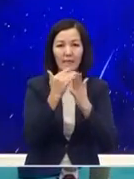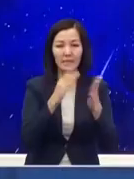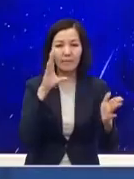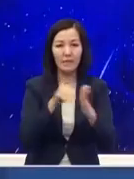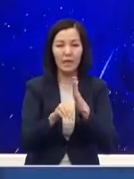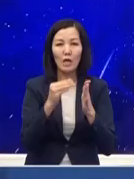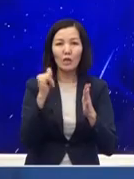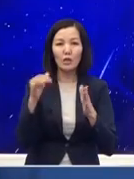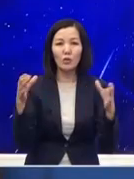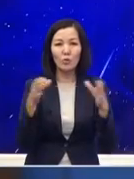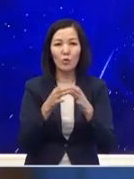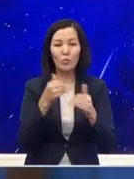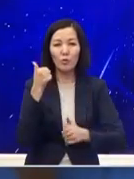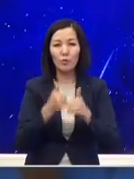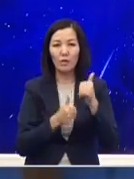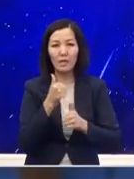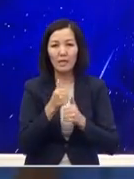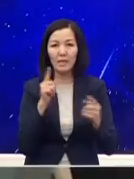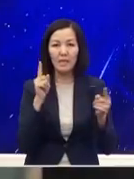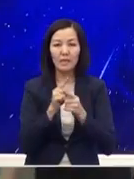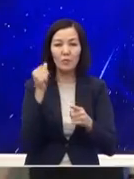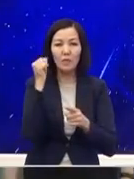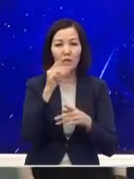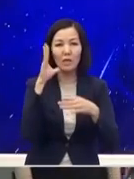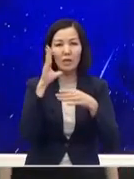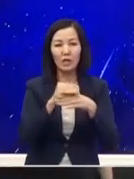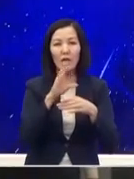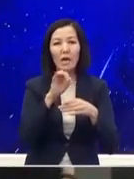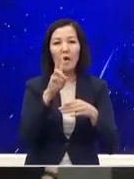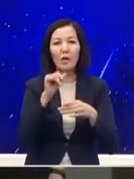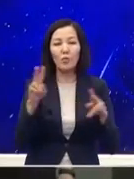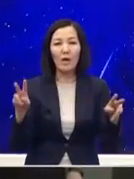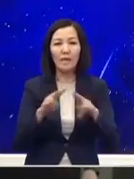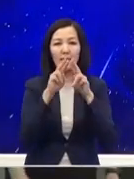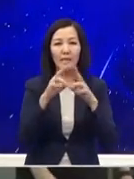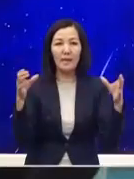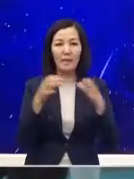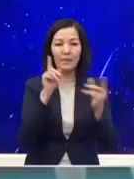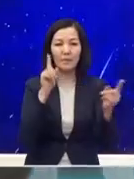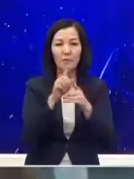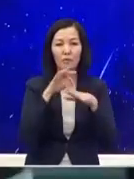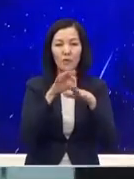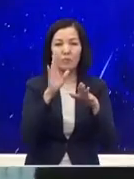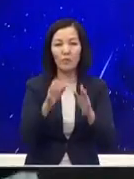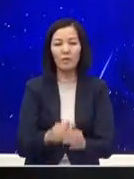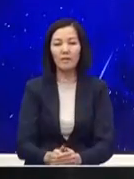тізімінде. Жетісу клубы турнирдағы алғашқы кездесуін ертең кешке Ару Астана командасымен өткізеді.